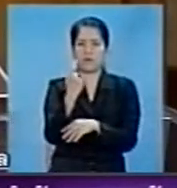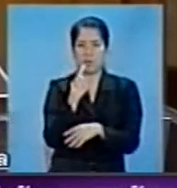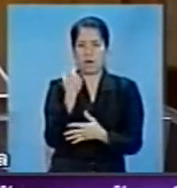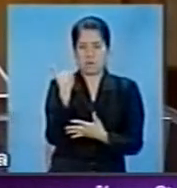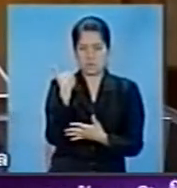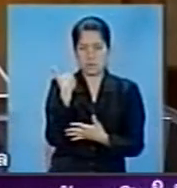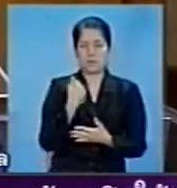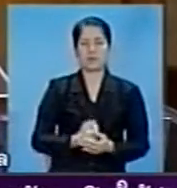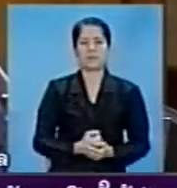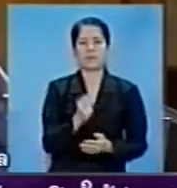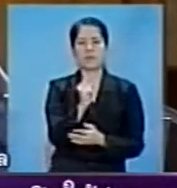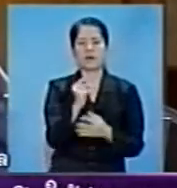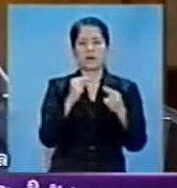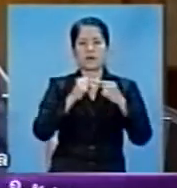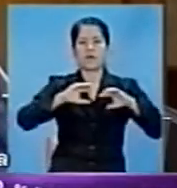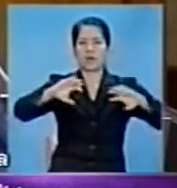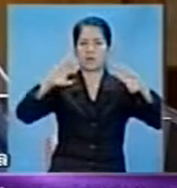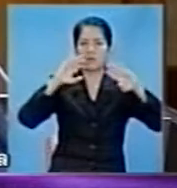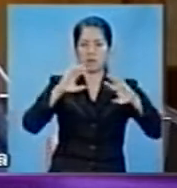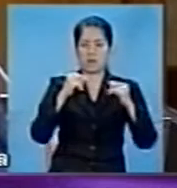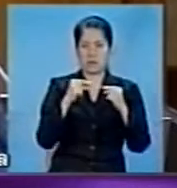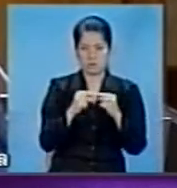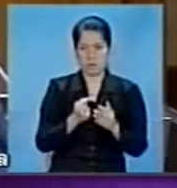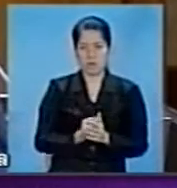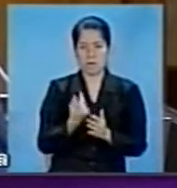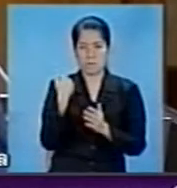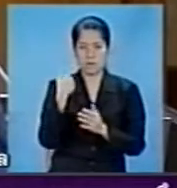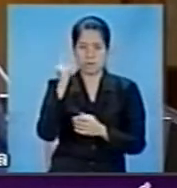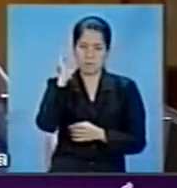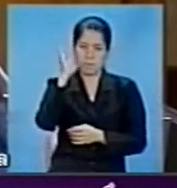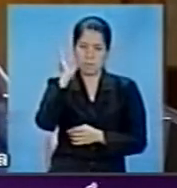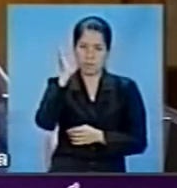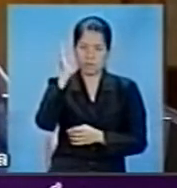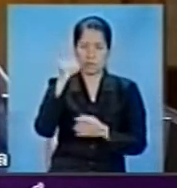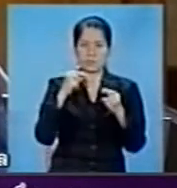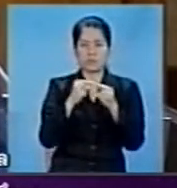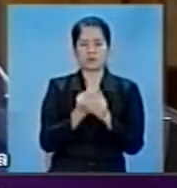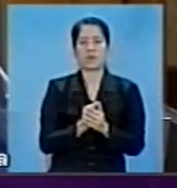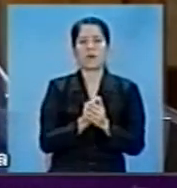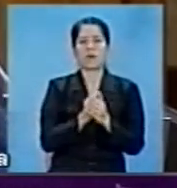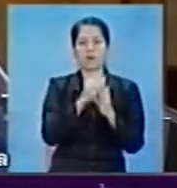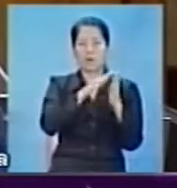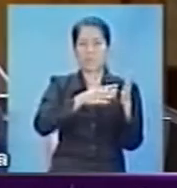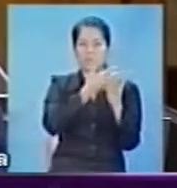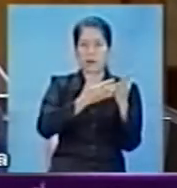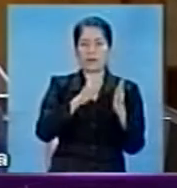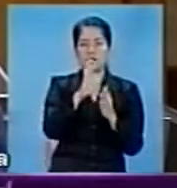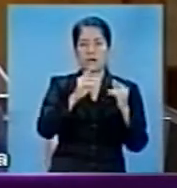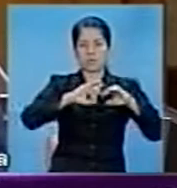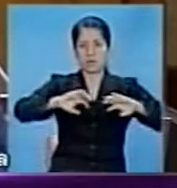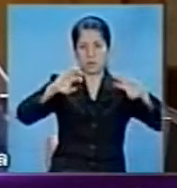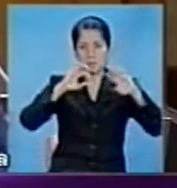รัฐบาลชุดนี้ถูกตำหนิว่าไปแถลงนโยบายต่อรัฐสภาแต่ไปแถลงที่กระทรวงการต่างประเทศ